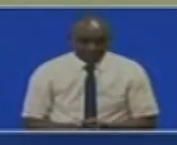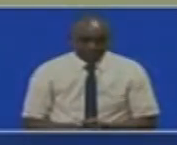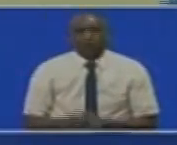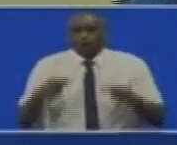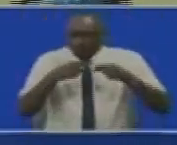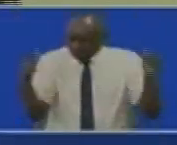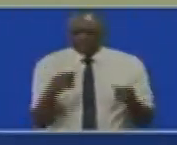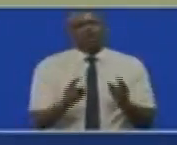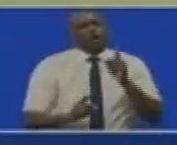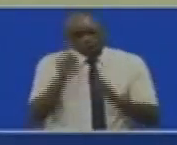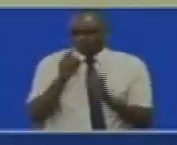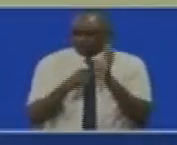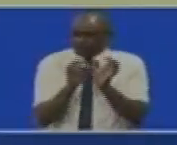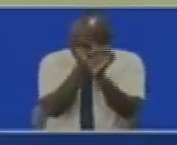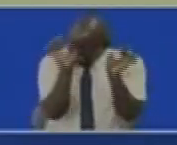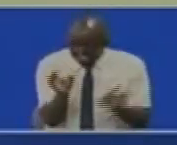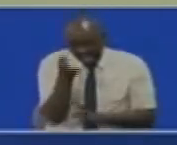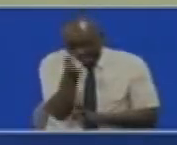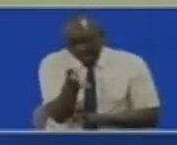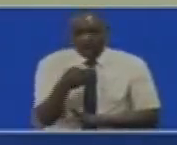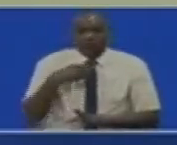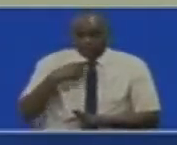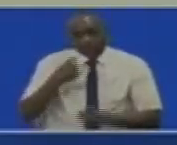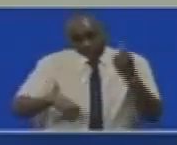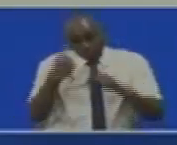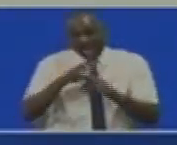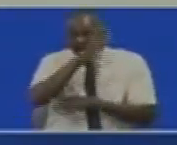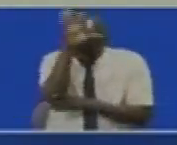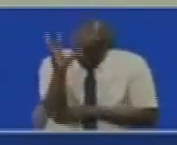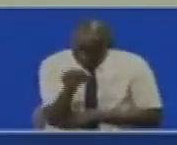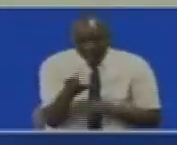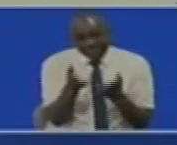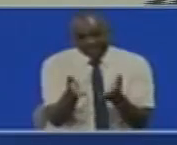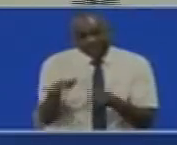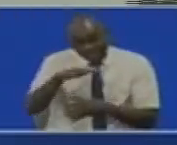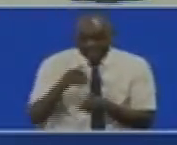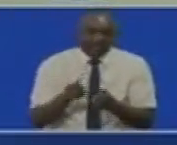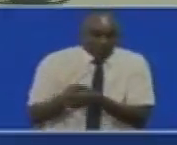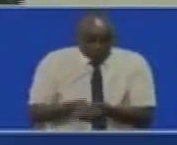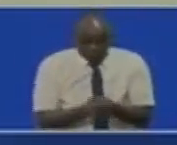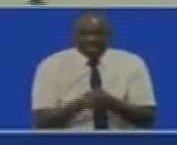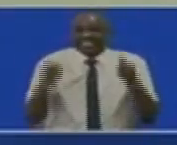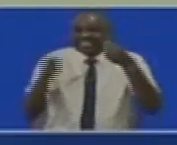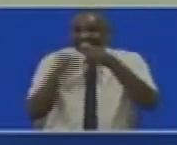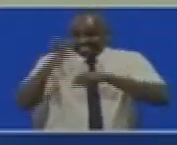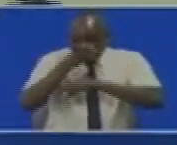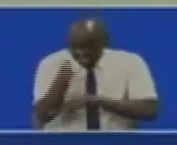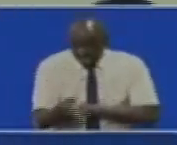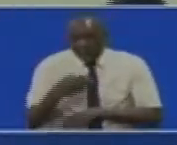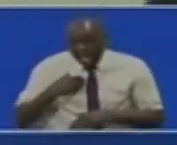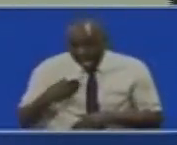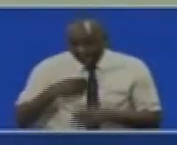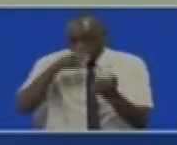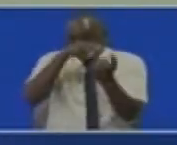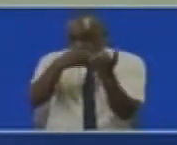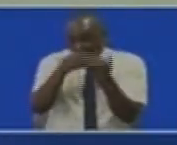Upinzani mkali unazidi kudhirika katika michuano ya kuwania taji la klabu bingwa Afrika. Na kwenye siku ya sita, mechi ya kwanza ikawa ni kati ya mabingwa watetezi